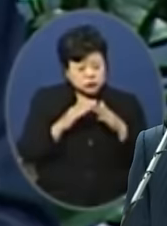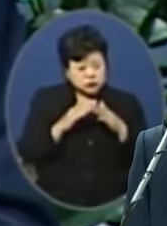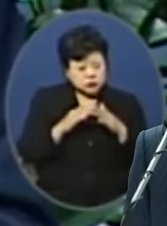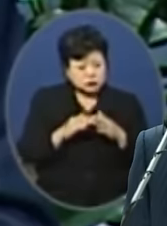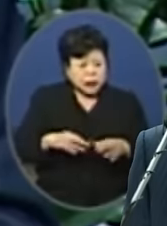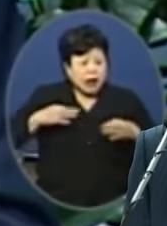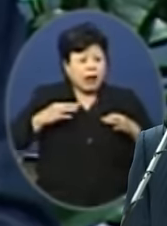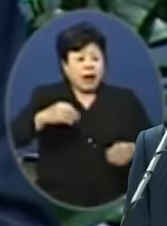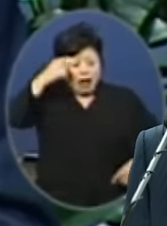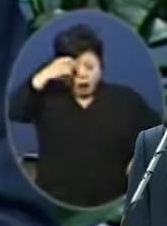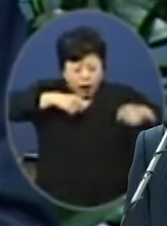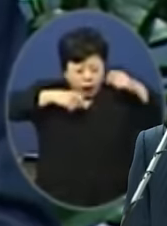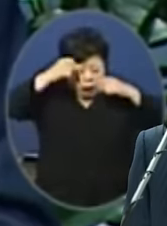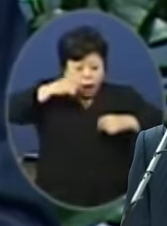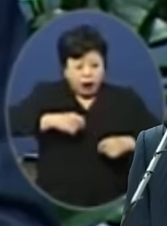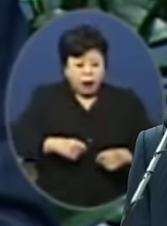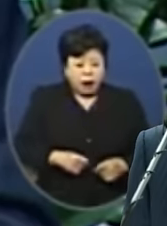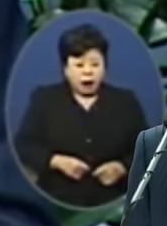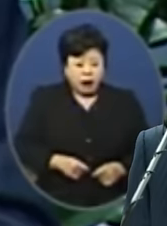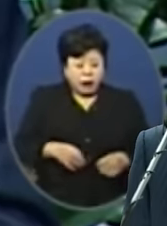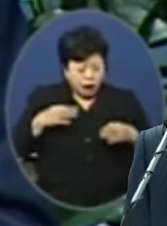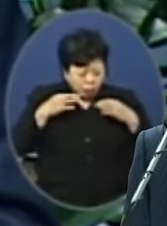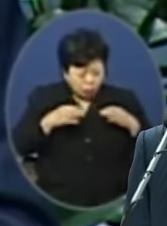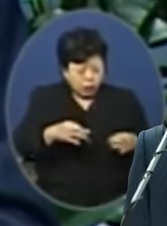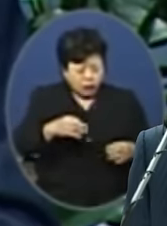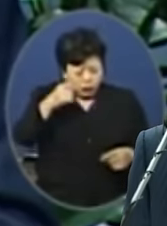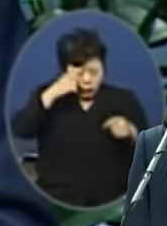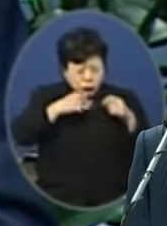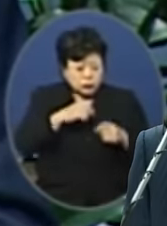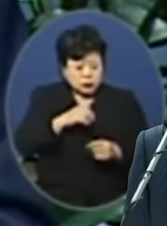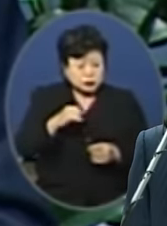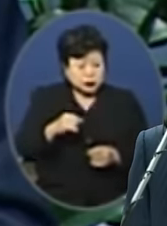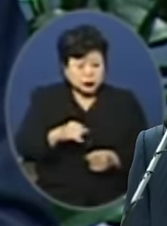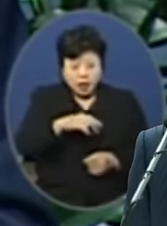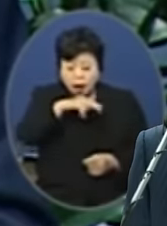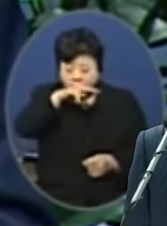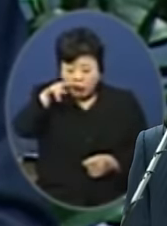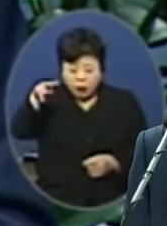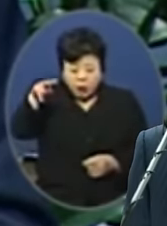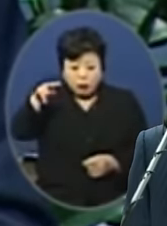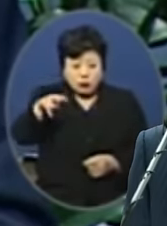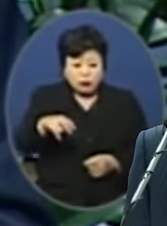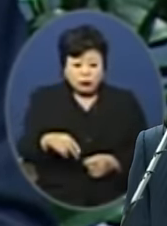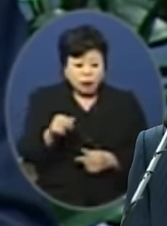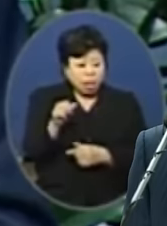듯이 통곡을 하고 울고 굉장합니다. 동네 사람들이 다 와보고 고개를 슬레슬레 흔들고